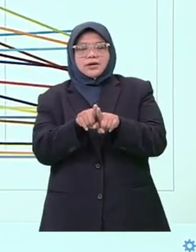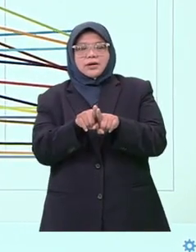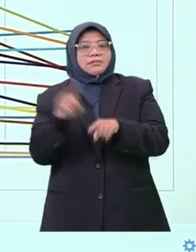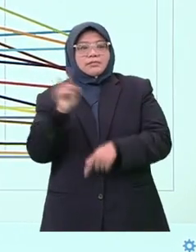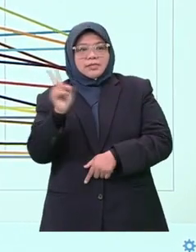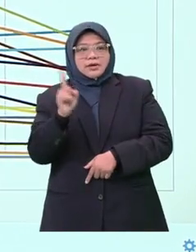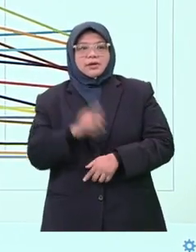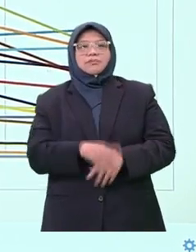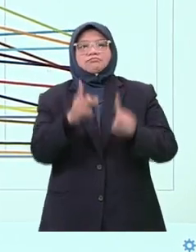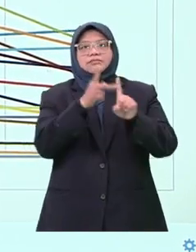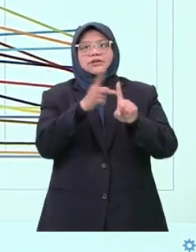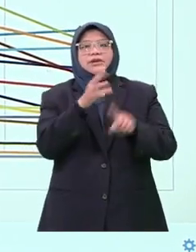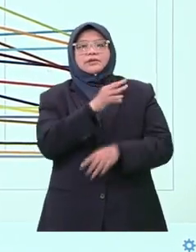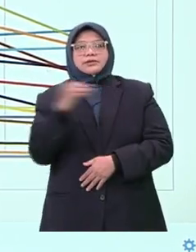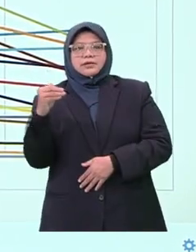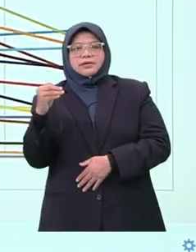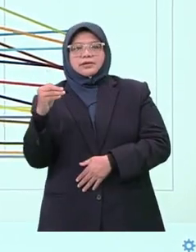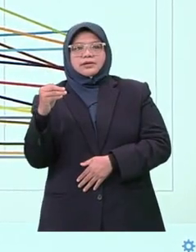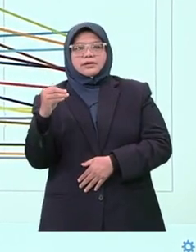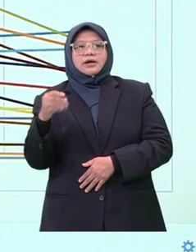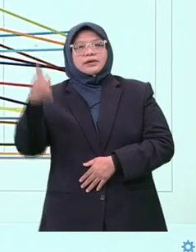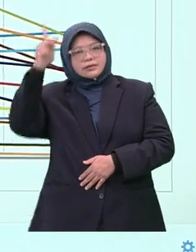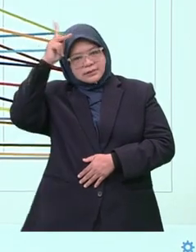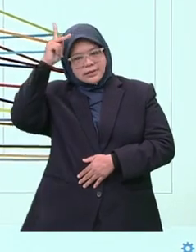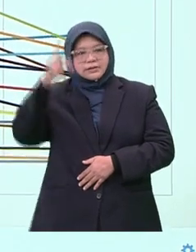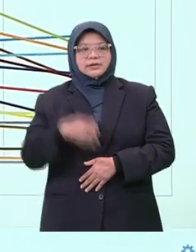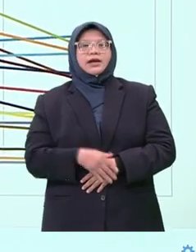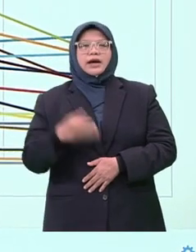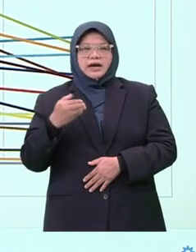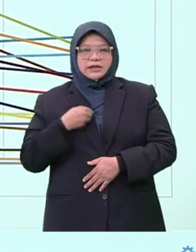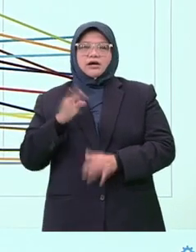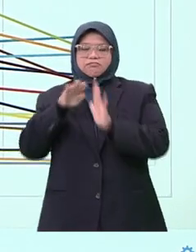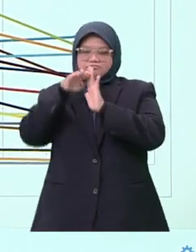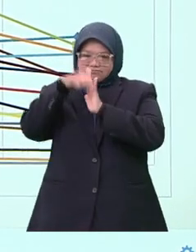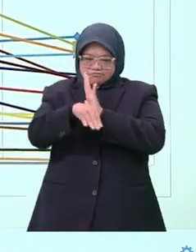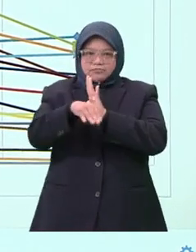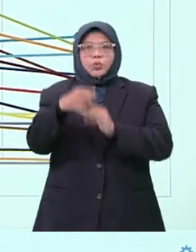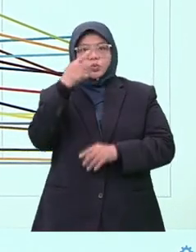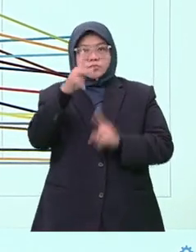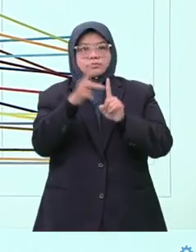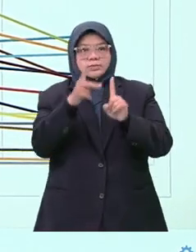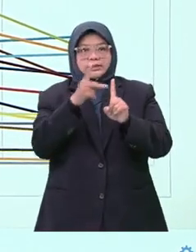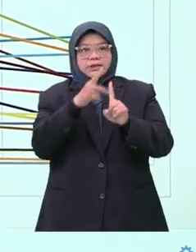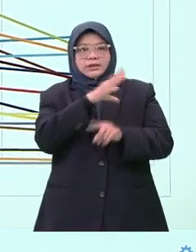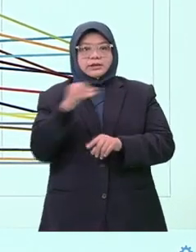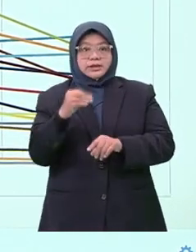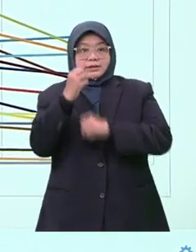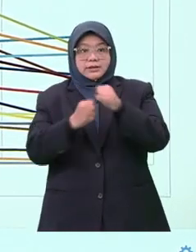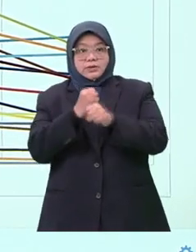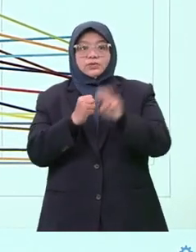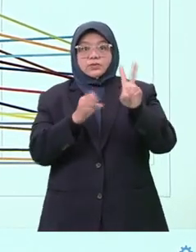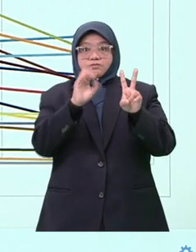Negeri Pulau Pinang dan juga Negeri Kelantan Walaupun ada sedikit penurunan untuk negeri Pulau Pinang pada tahun berikutnya